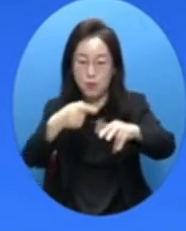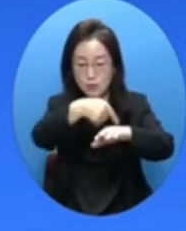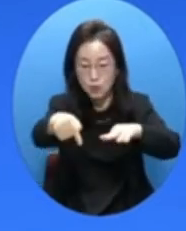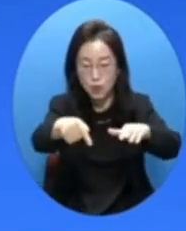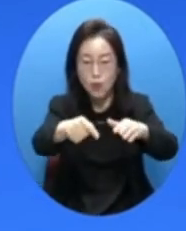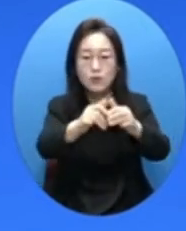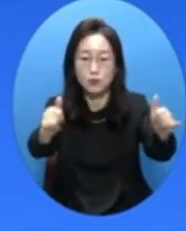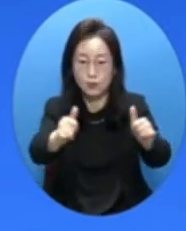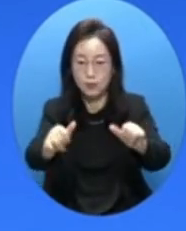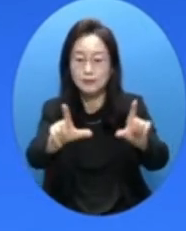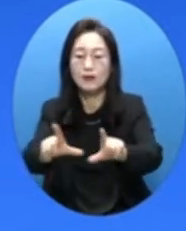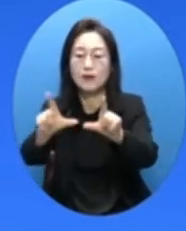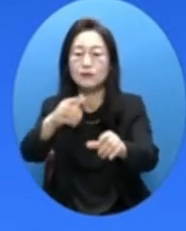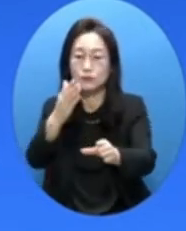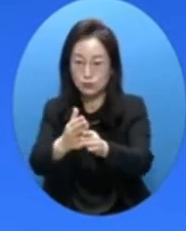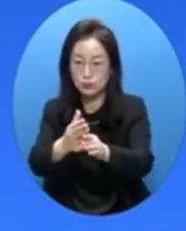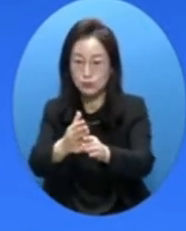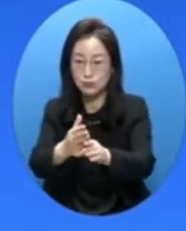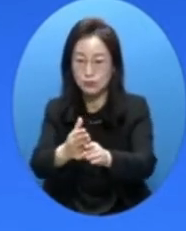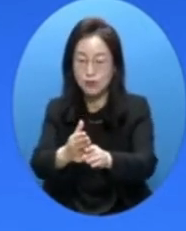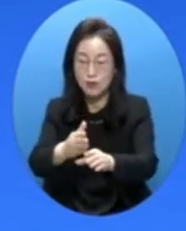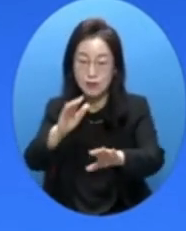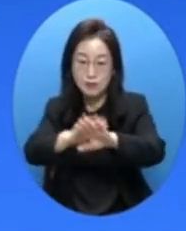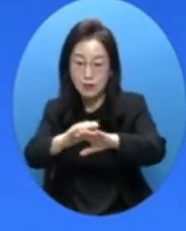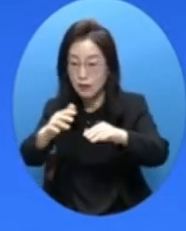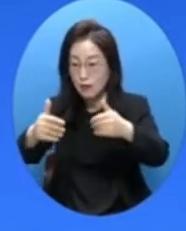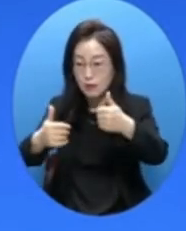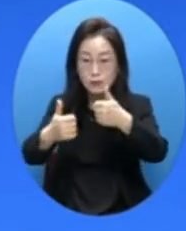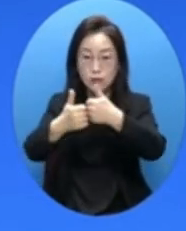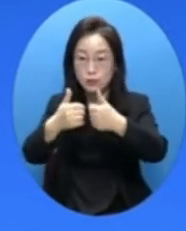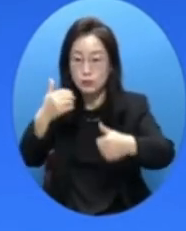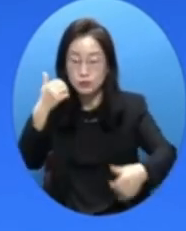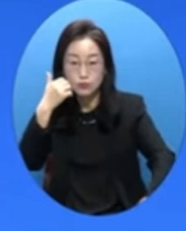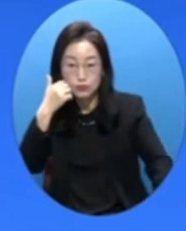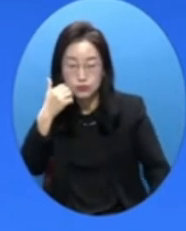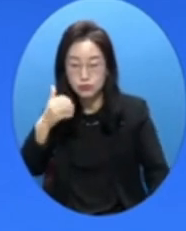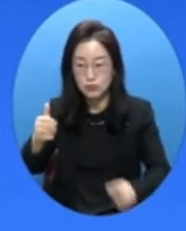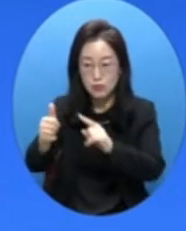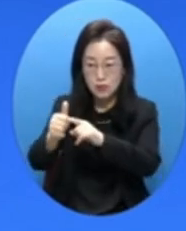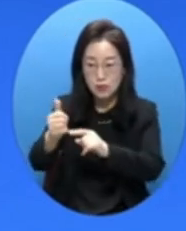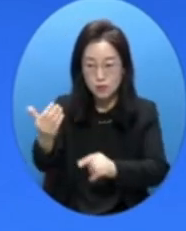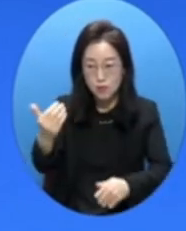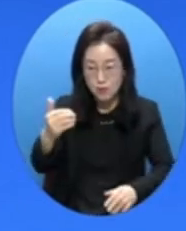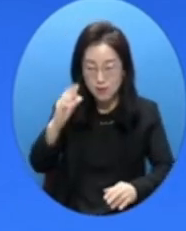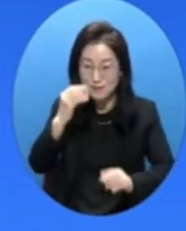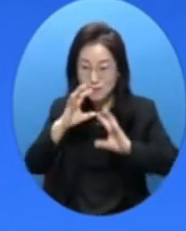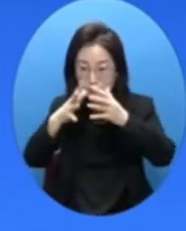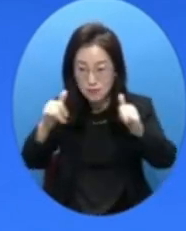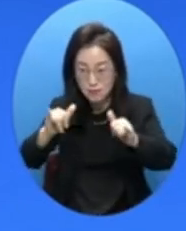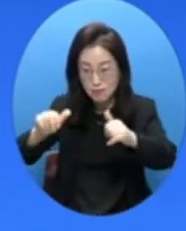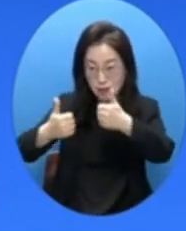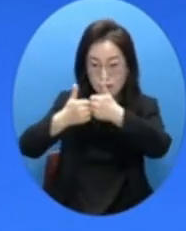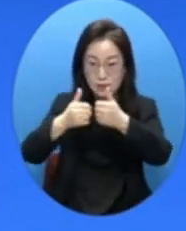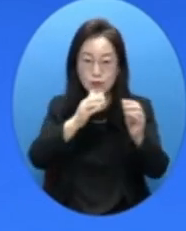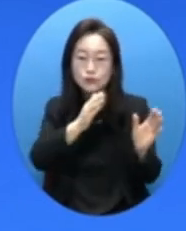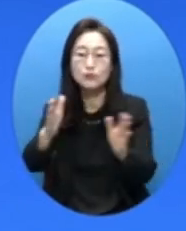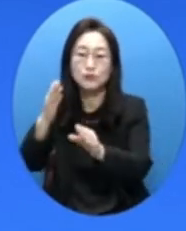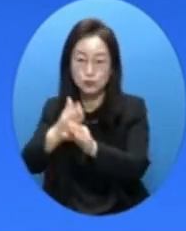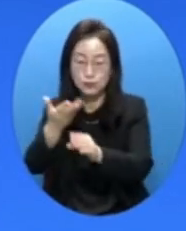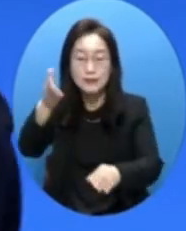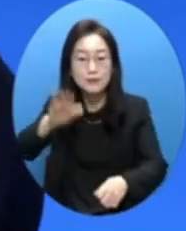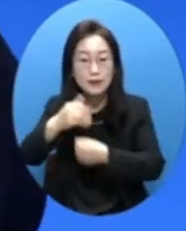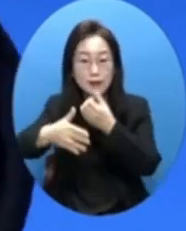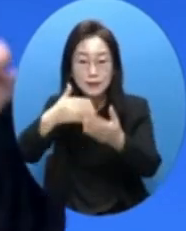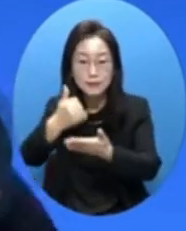잡고 있었고 그들을 대적할 모든 준비를 갖추고 있었습니다. 그런데 하나님께서